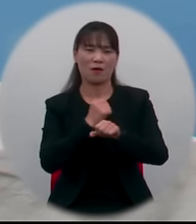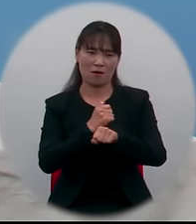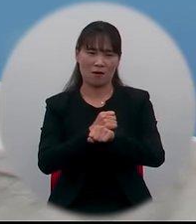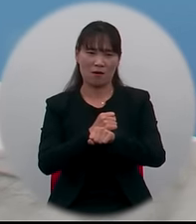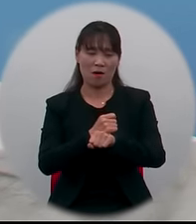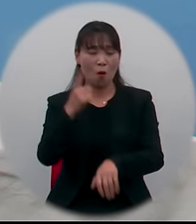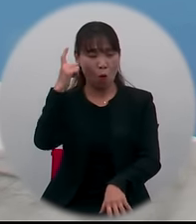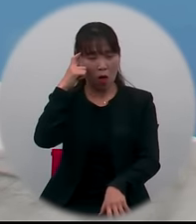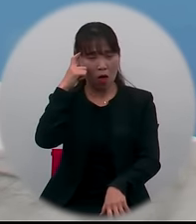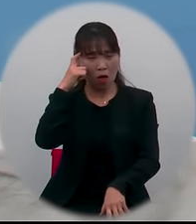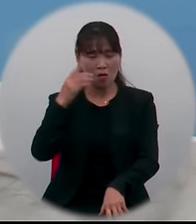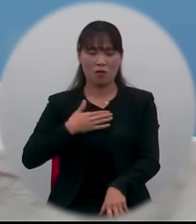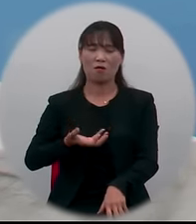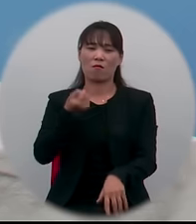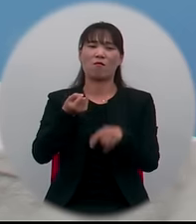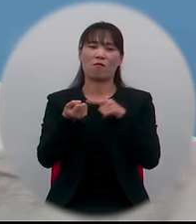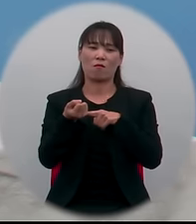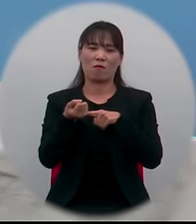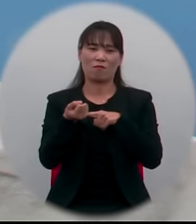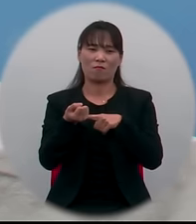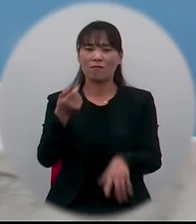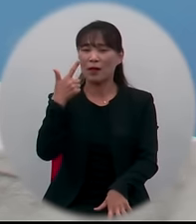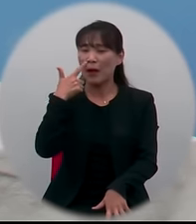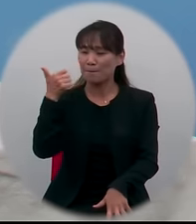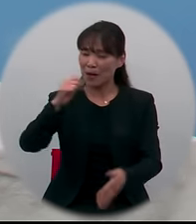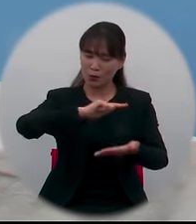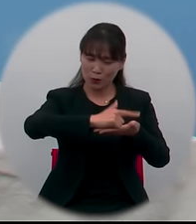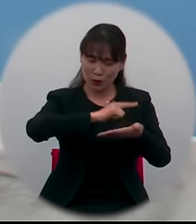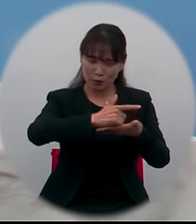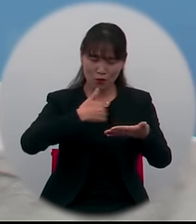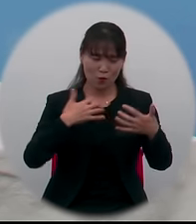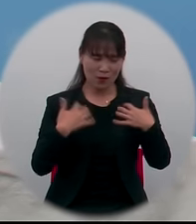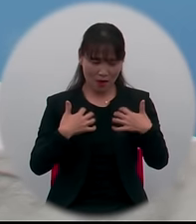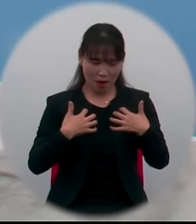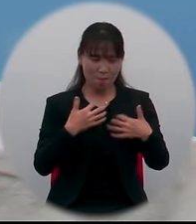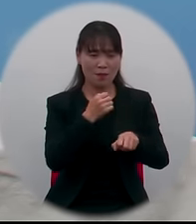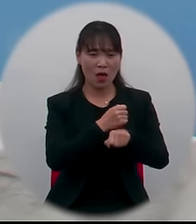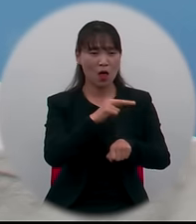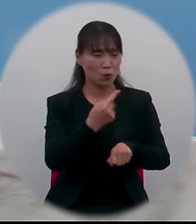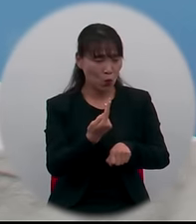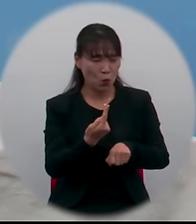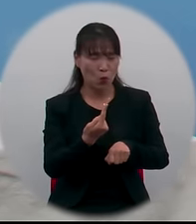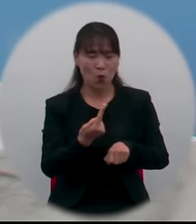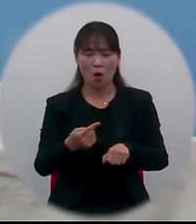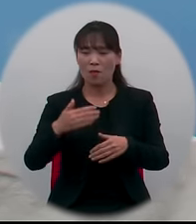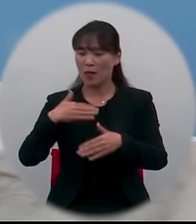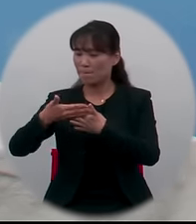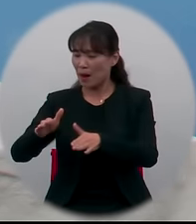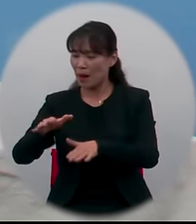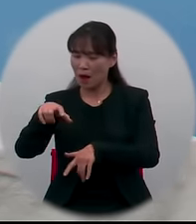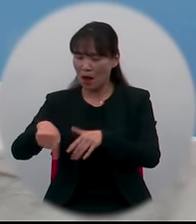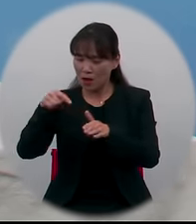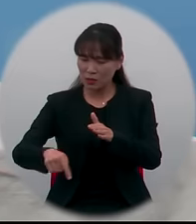자신이 됐기 때문이죠 심지어 아빠 노트북으로 게임을 한다 할지라도 그걸 방안에서 할 때는 또 심리가 달라져요